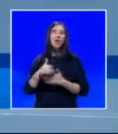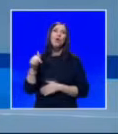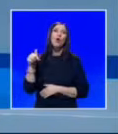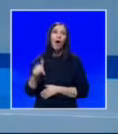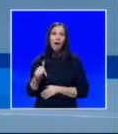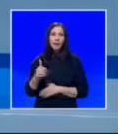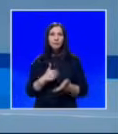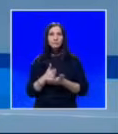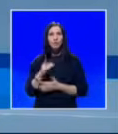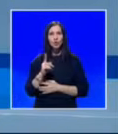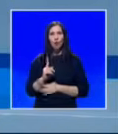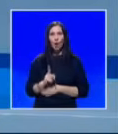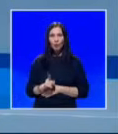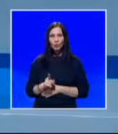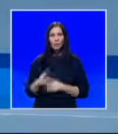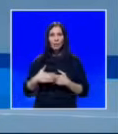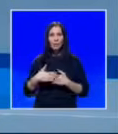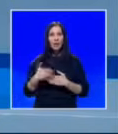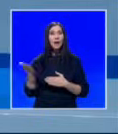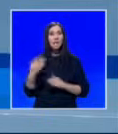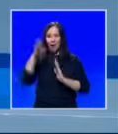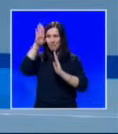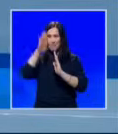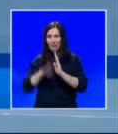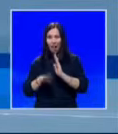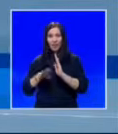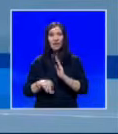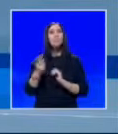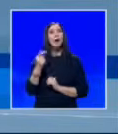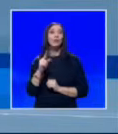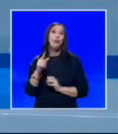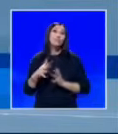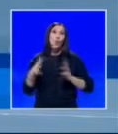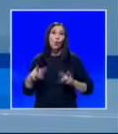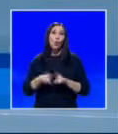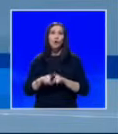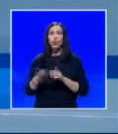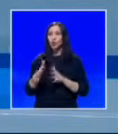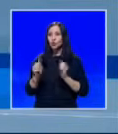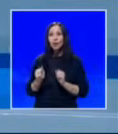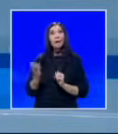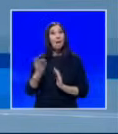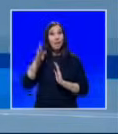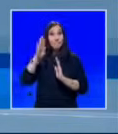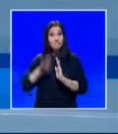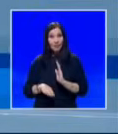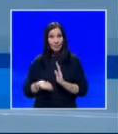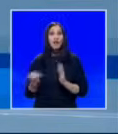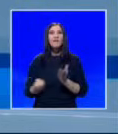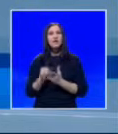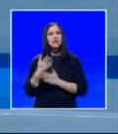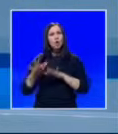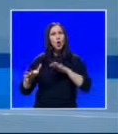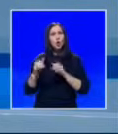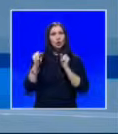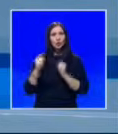Галъп, според което ПП бяха паднали малко, не много колкото хората очакват, но бяха паднали. Възраждане